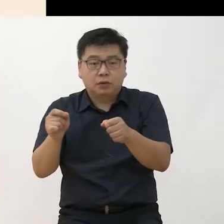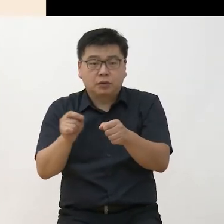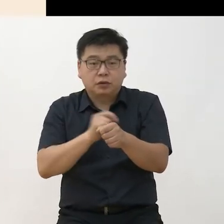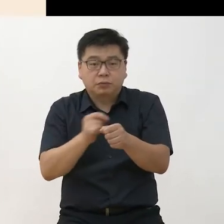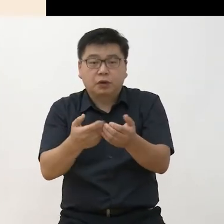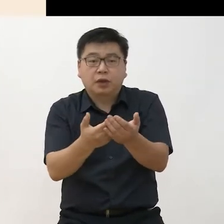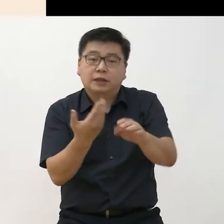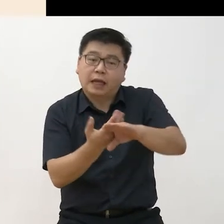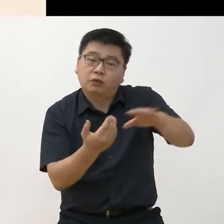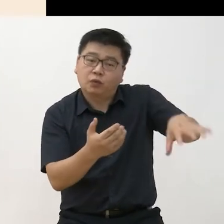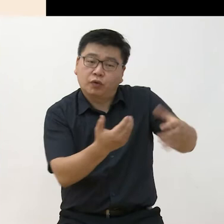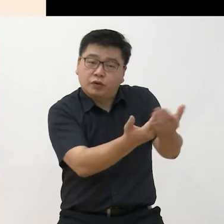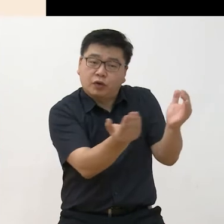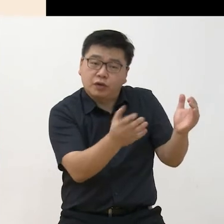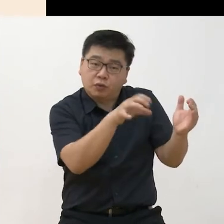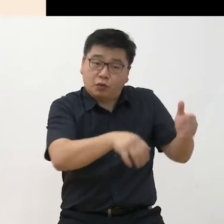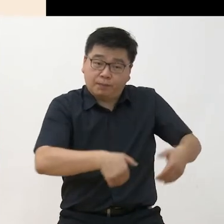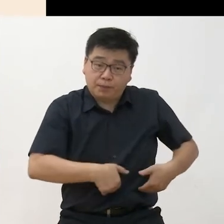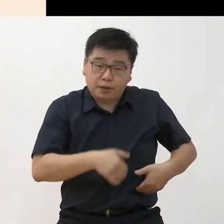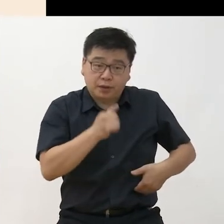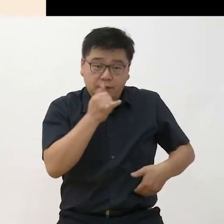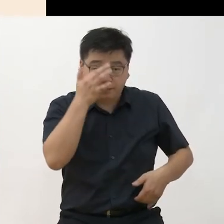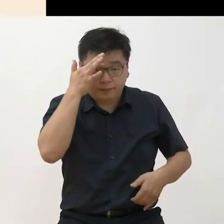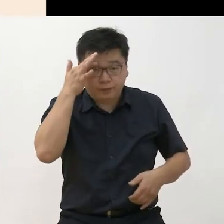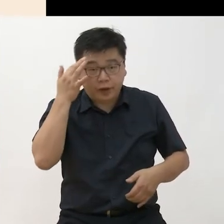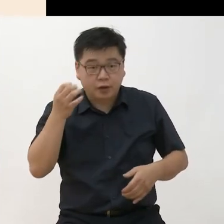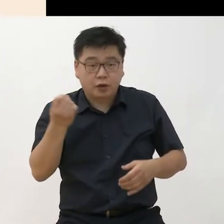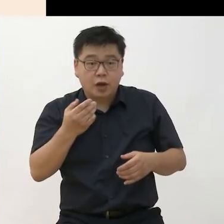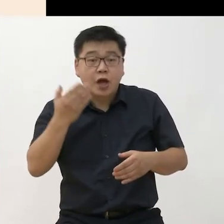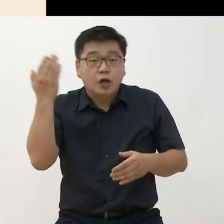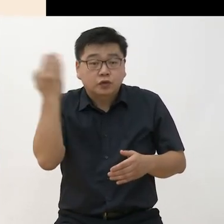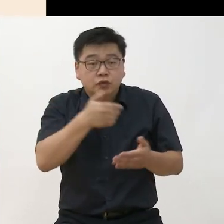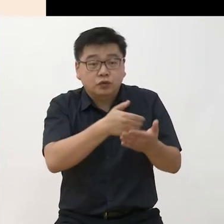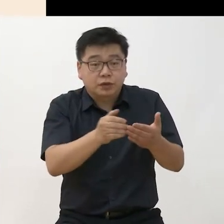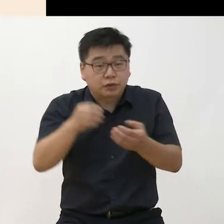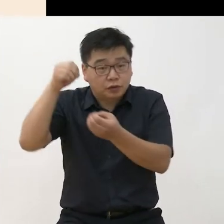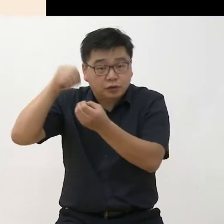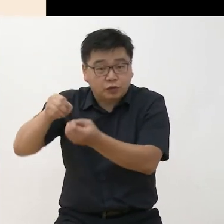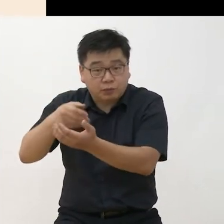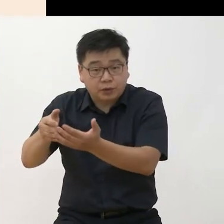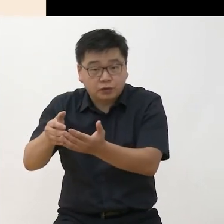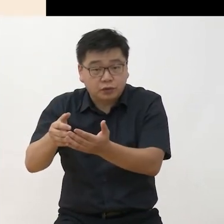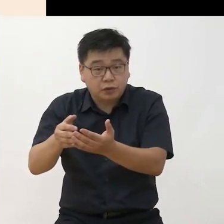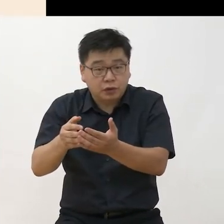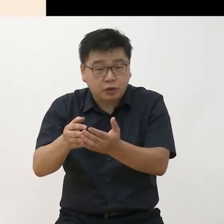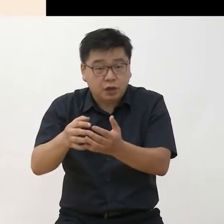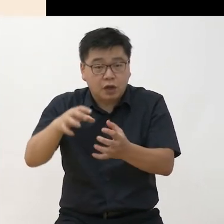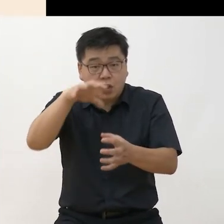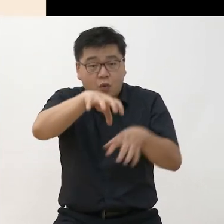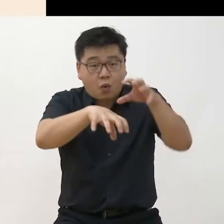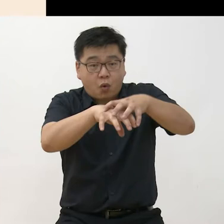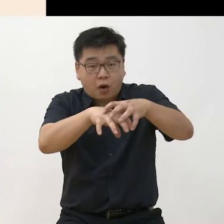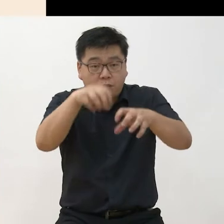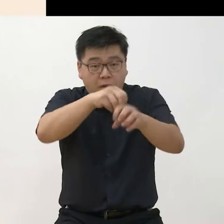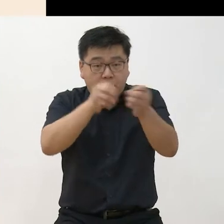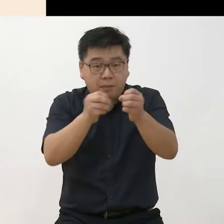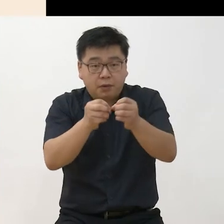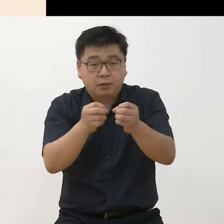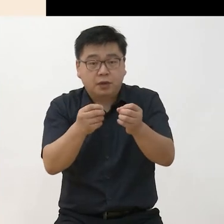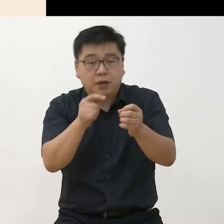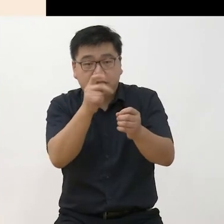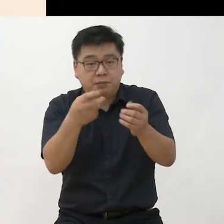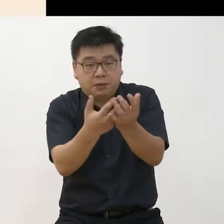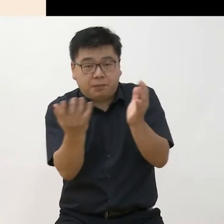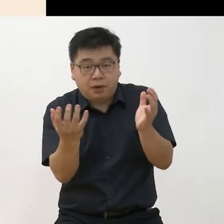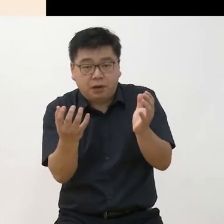공간이 있어야 합니다. 그리고 전시 장르는 순수 미술, 전통 미술, 설치 미디어, 융복합, 건축, 사진